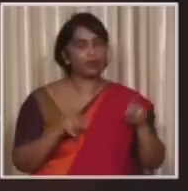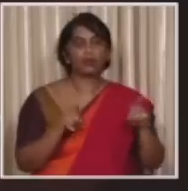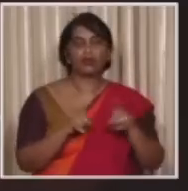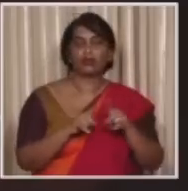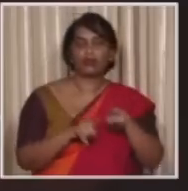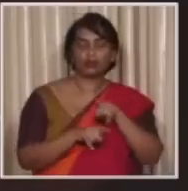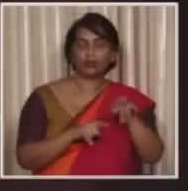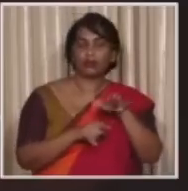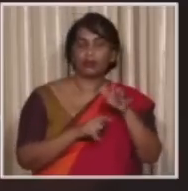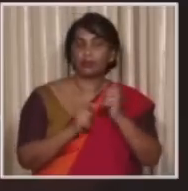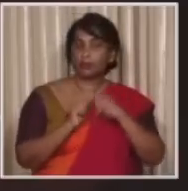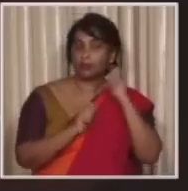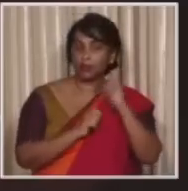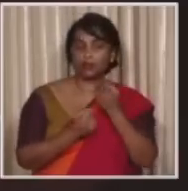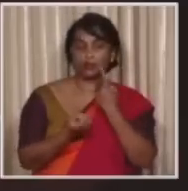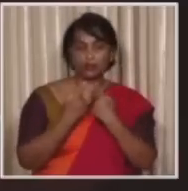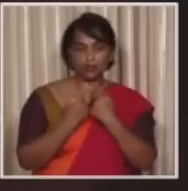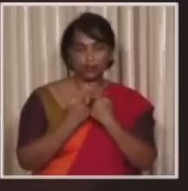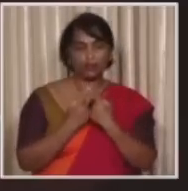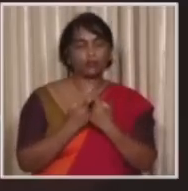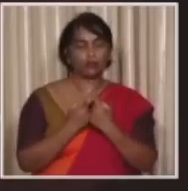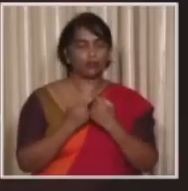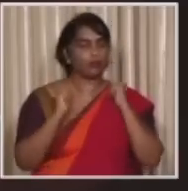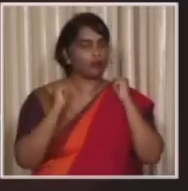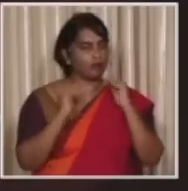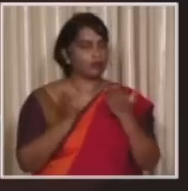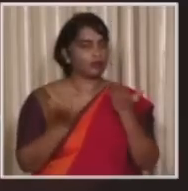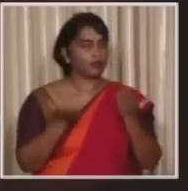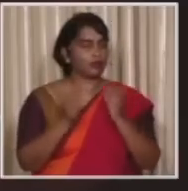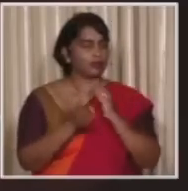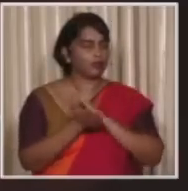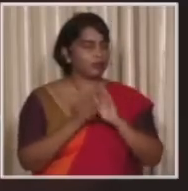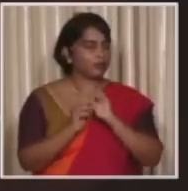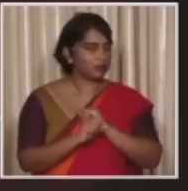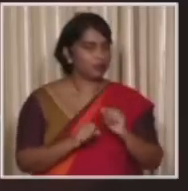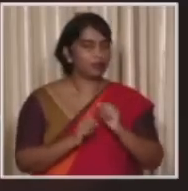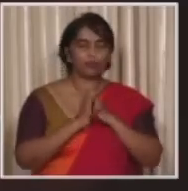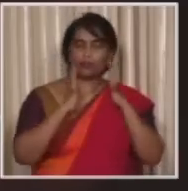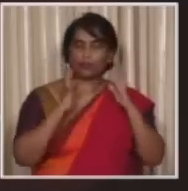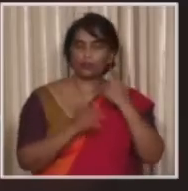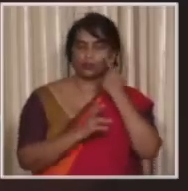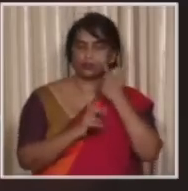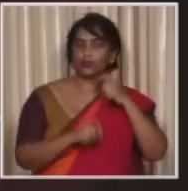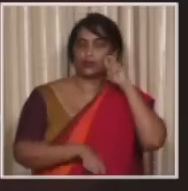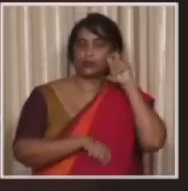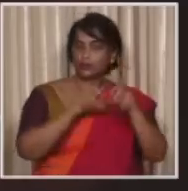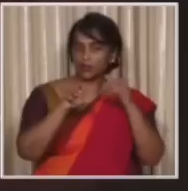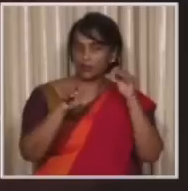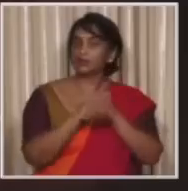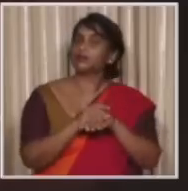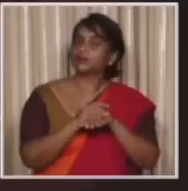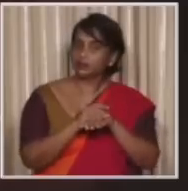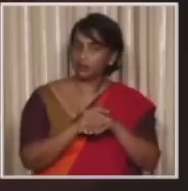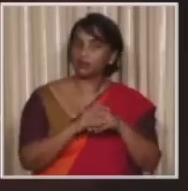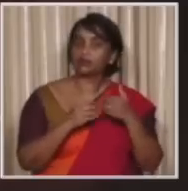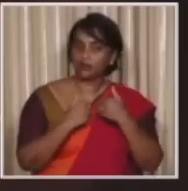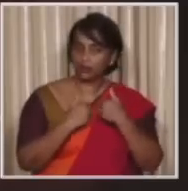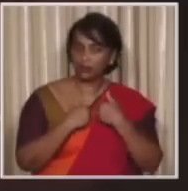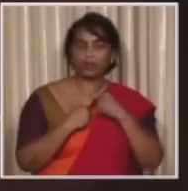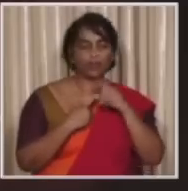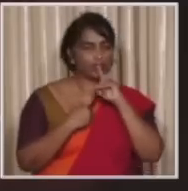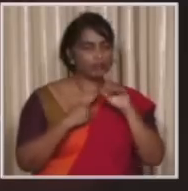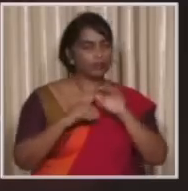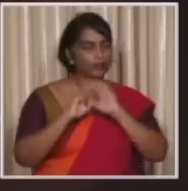වන්දි සමාලෝචනයේදී ගිහිලා සාධාරණේ වෙච්ච නැති ඉතාමත් අසරණ පිරිසක් ඉන්න තැනක් හැටියට මම ඉල්ලනවා